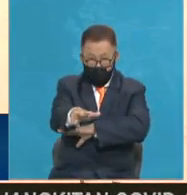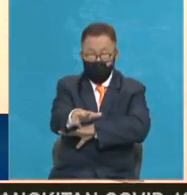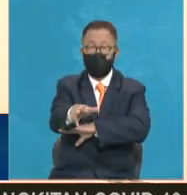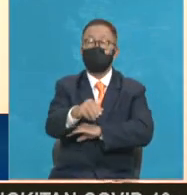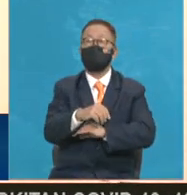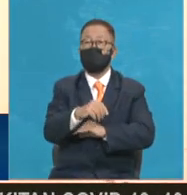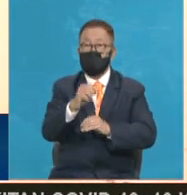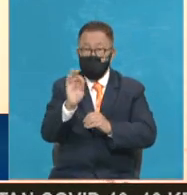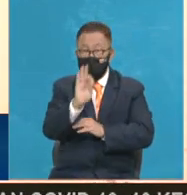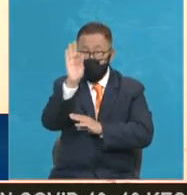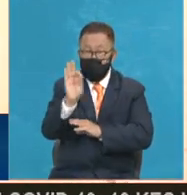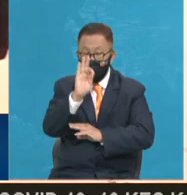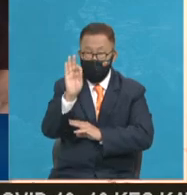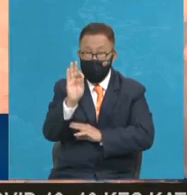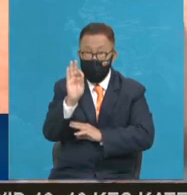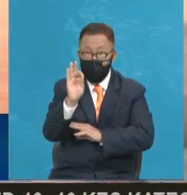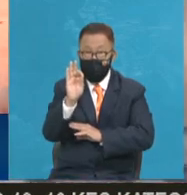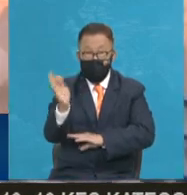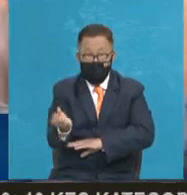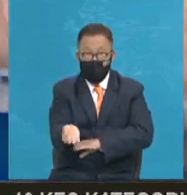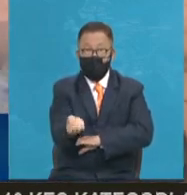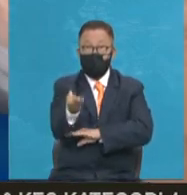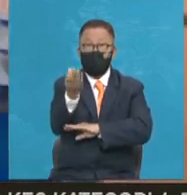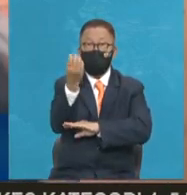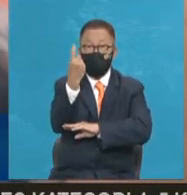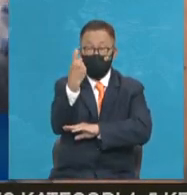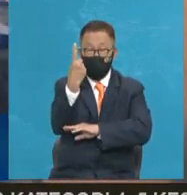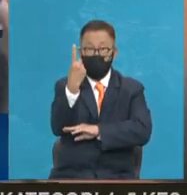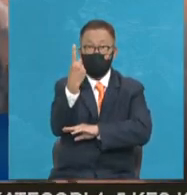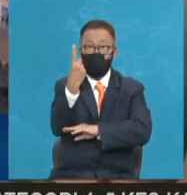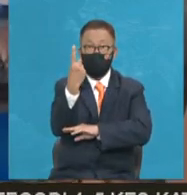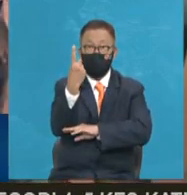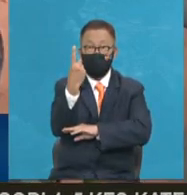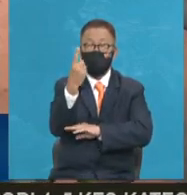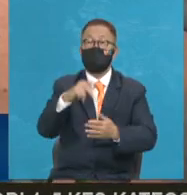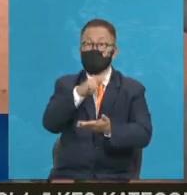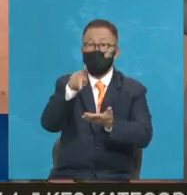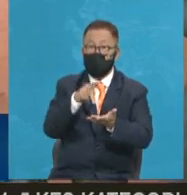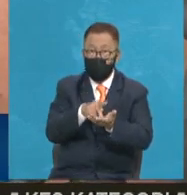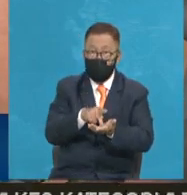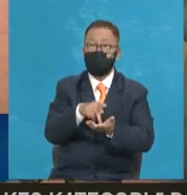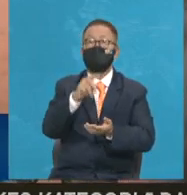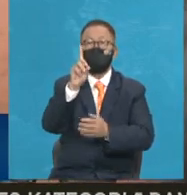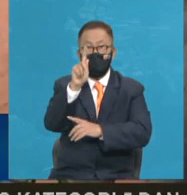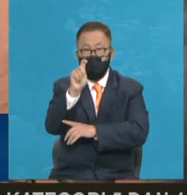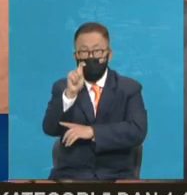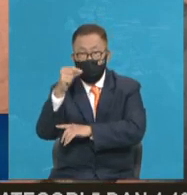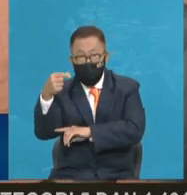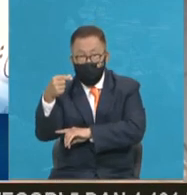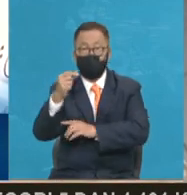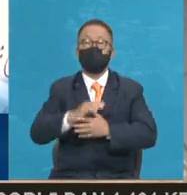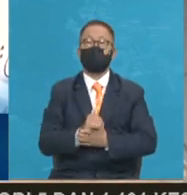merekalah pada hari Jumat dijalankan dari 09.00 pagi hingga 1130 pagi di pusat beliau daerah tutong